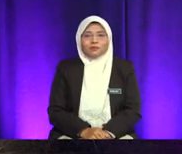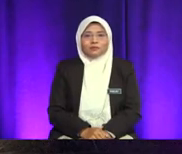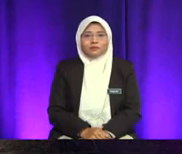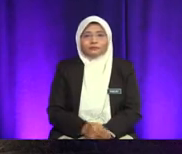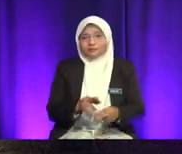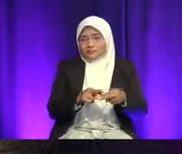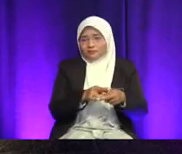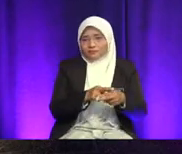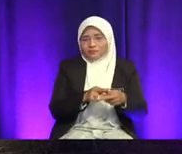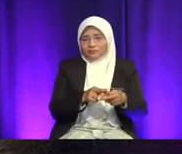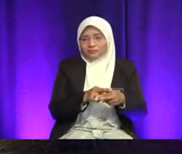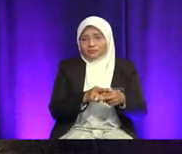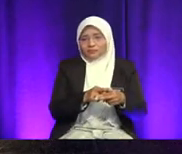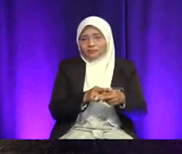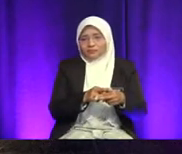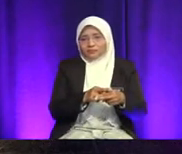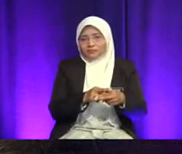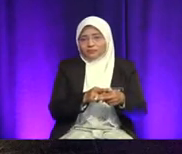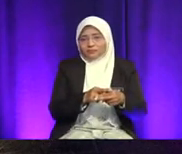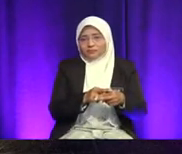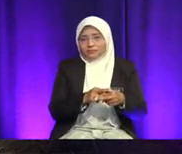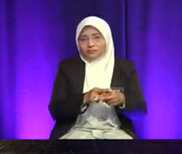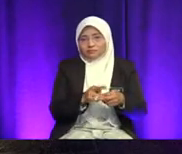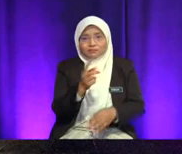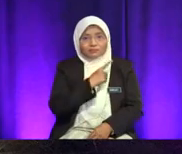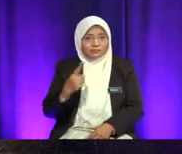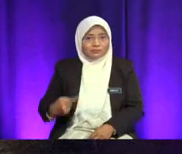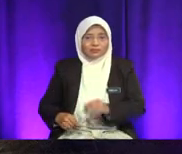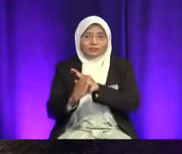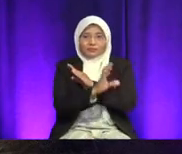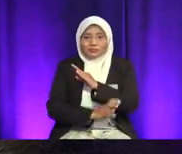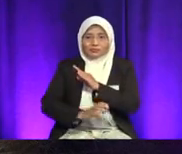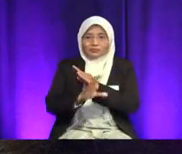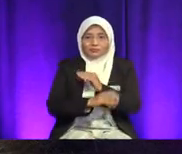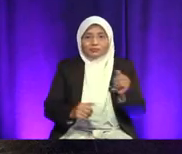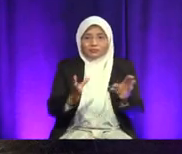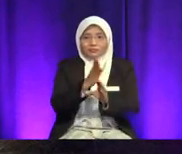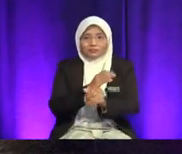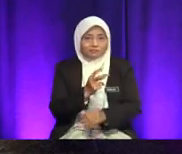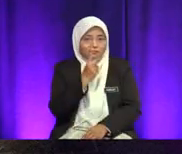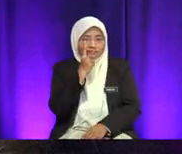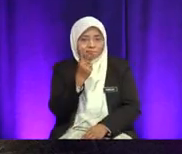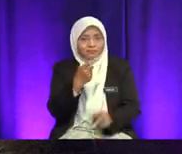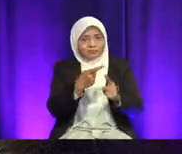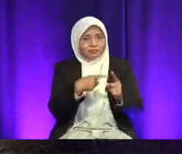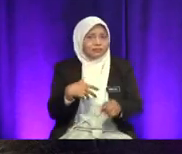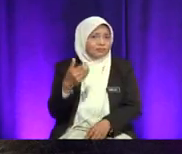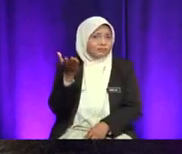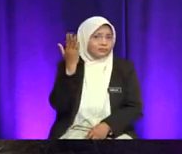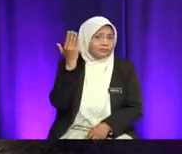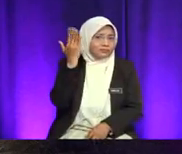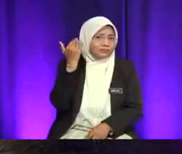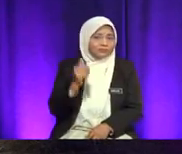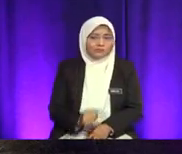rumusan yang bisa saya bagii kedaulatan negara kita dapat dilihat dengan lebih jelas sejak zaman Kesultanan